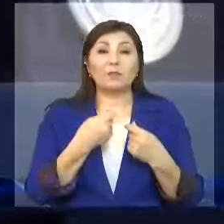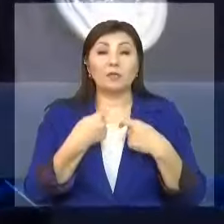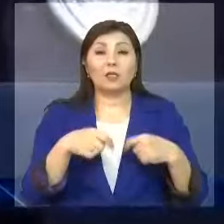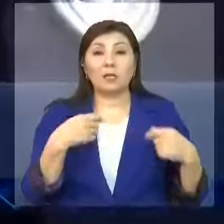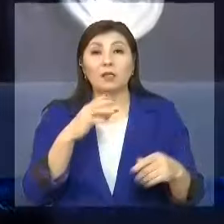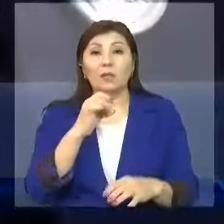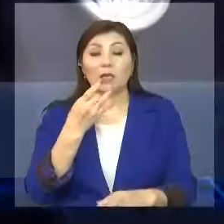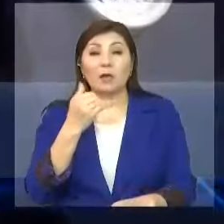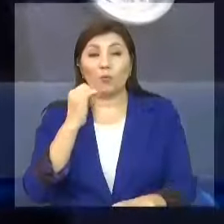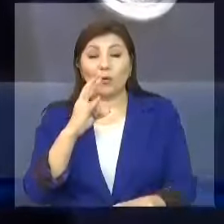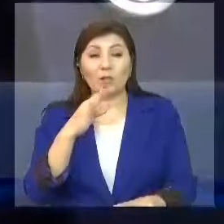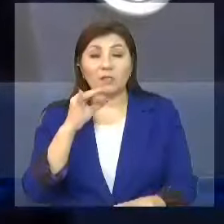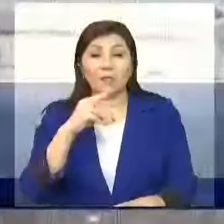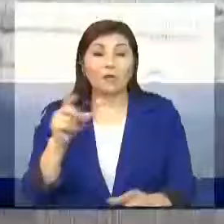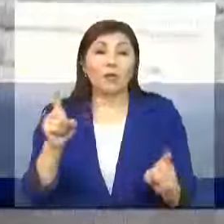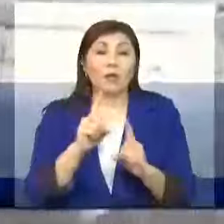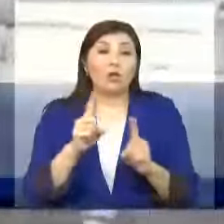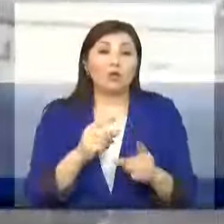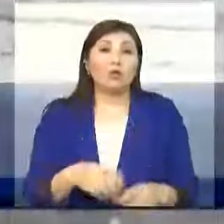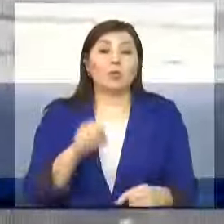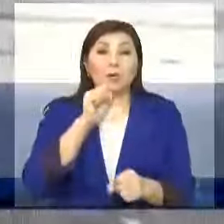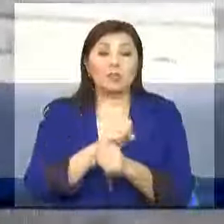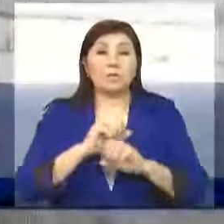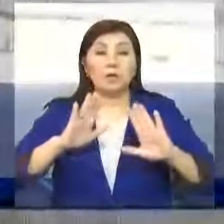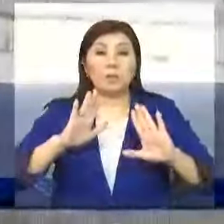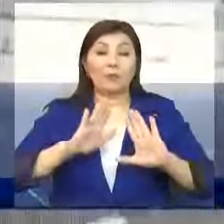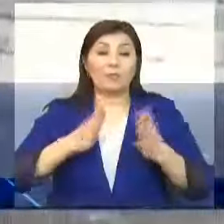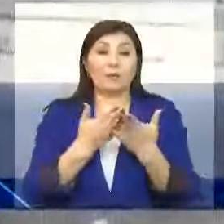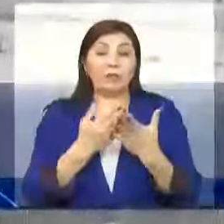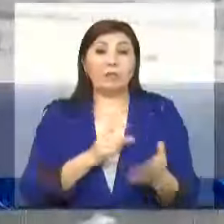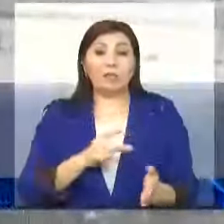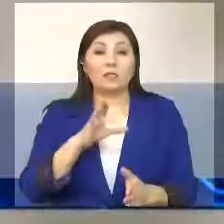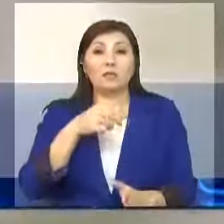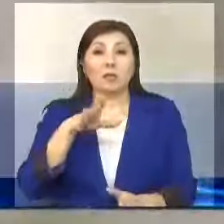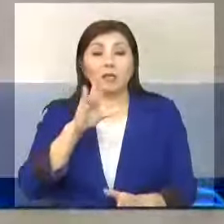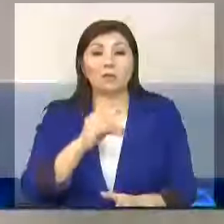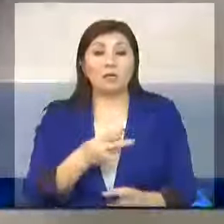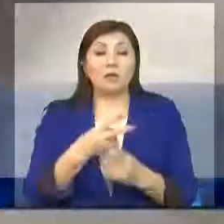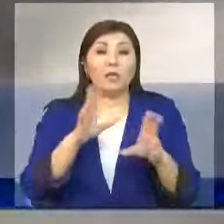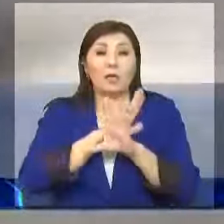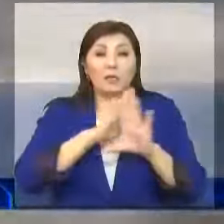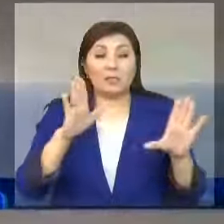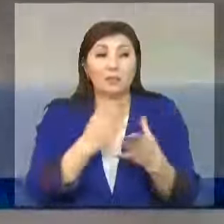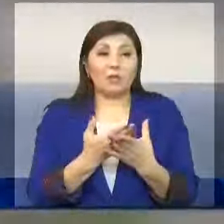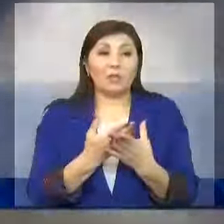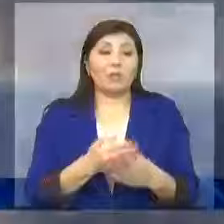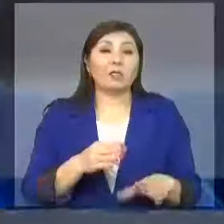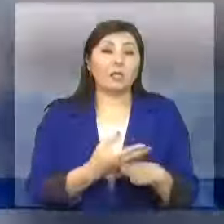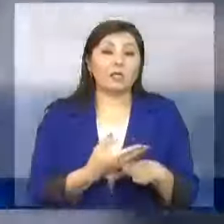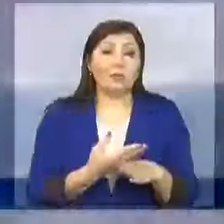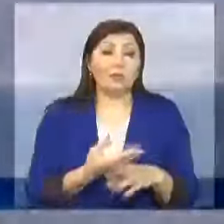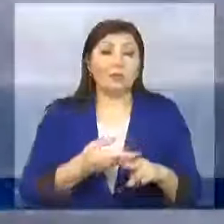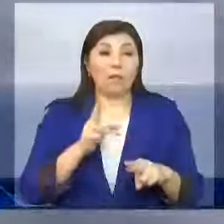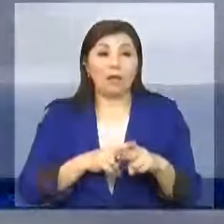центра Кируен-Сити, чтобы предотвратить несчастный случай на реке Саздем. Но, несмотря на усилия полицейских, подросток оказался в воде